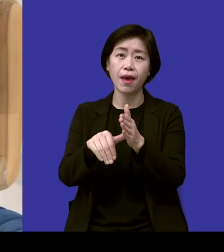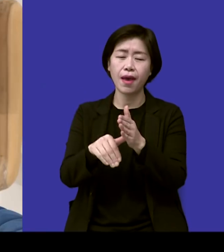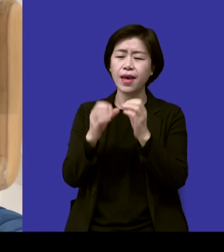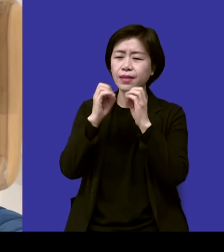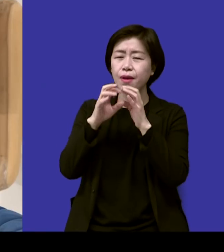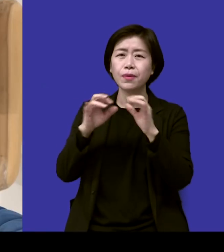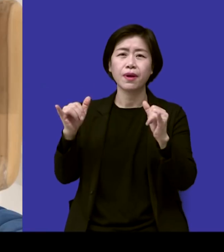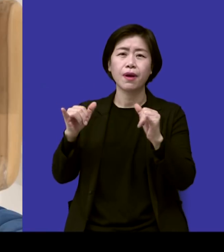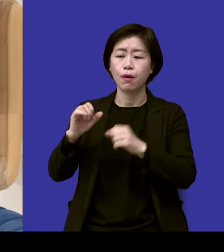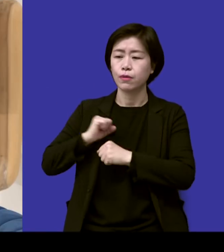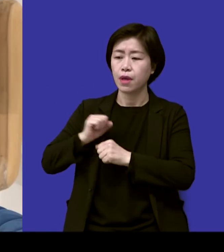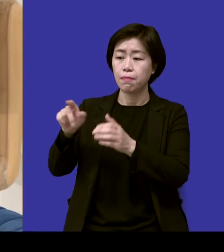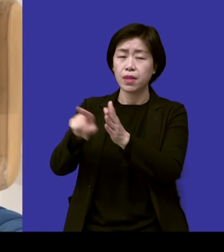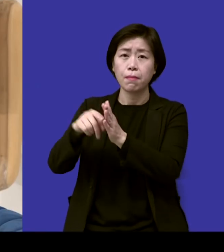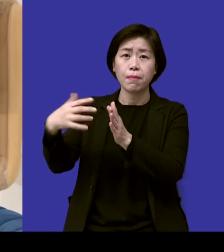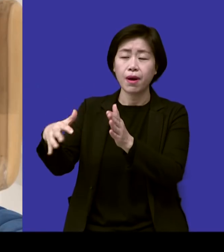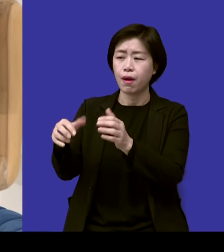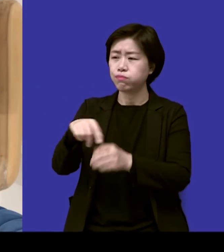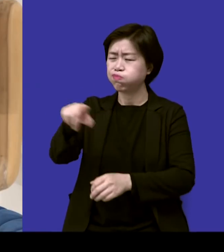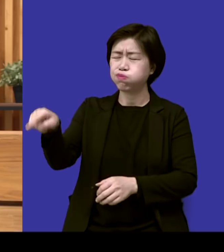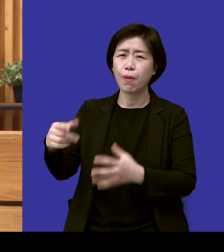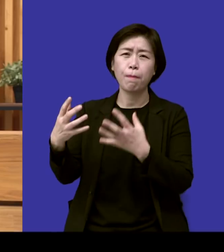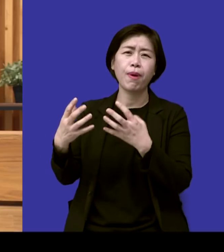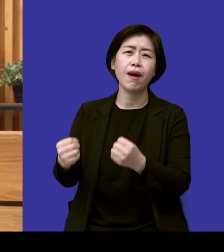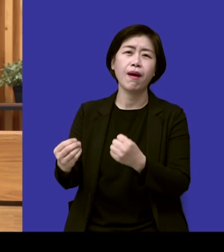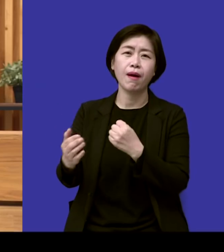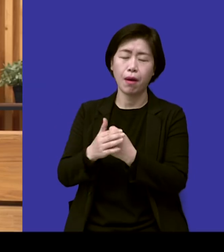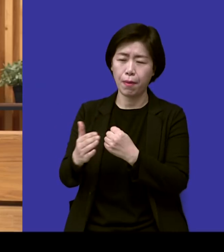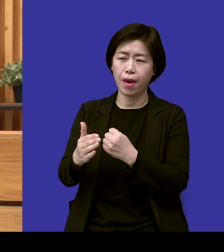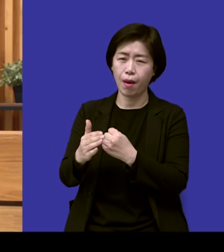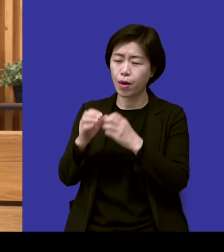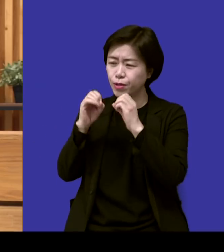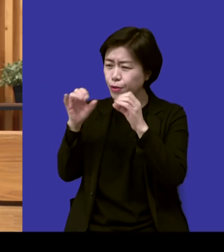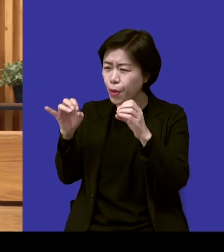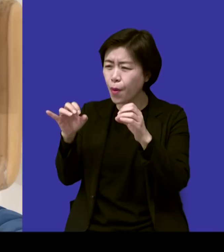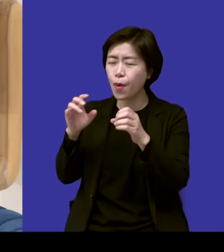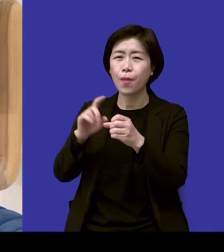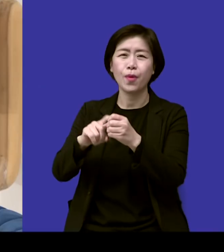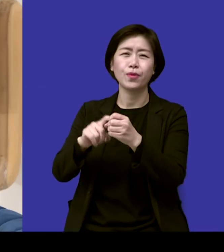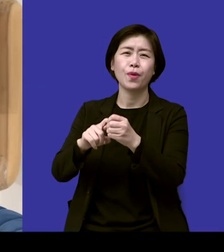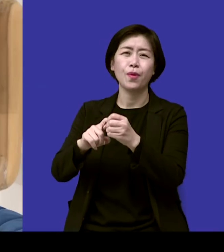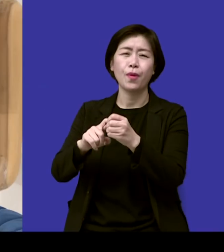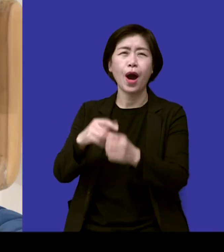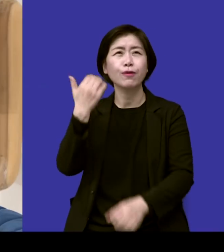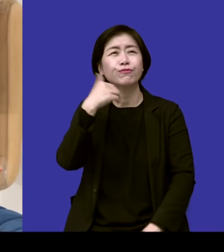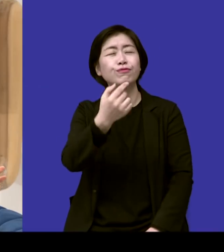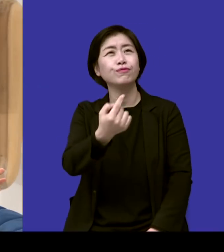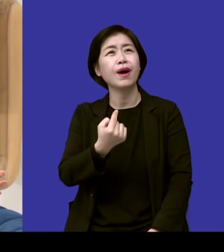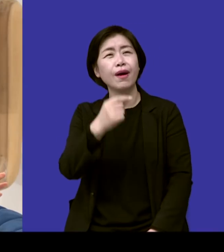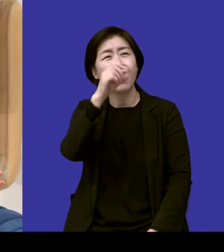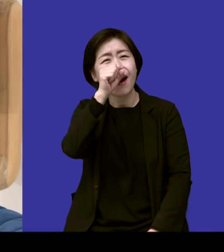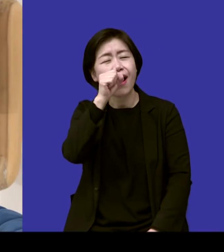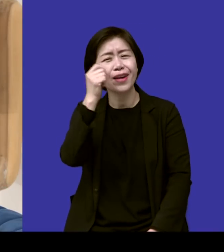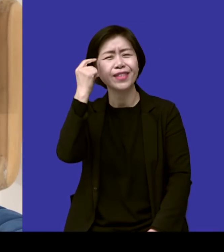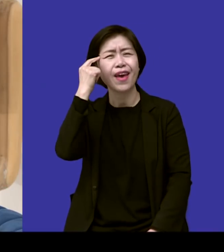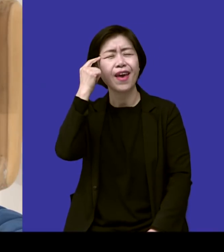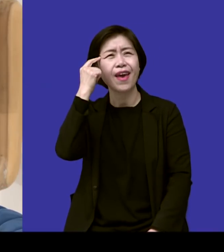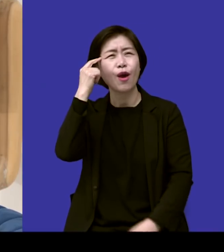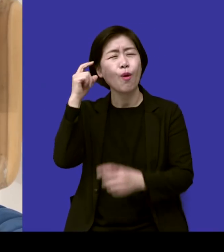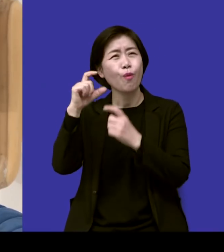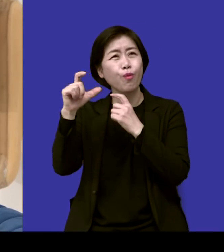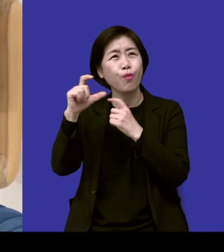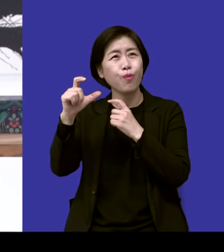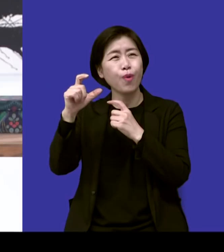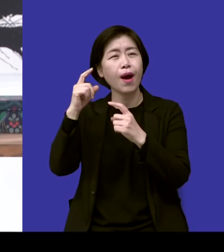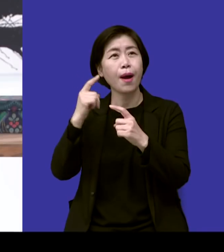좀 초청하고 예. 군인들에게 이제 믿음을 좀 선포하는 네. 자리가 있었는데 네. 지은이 정도면 이 많은 청년들 네. 군인들한테